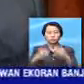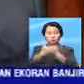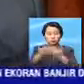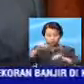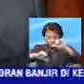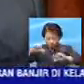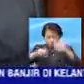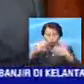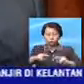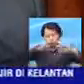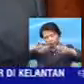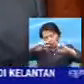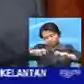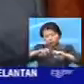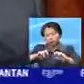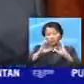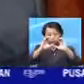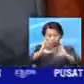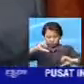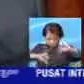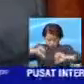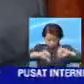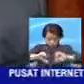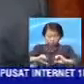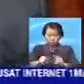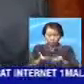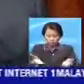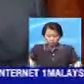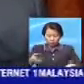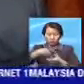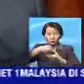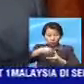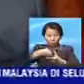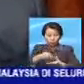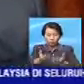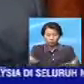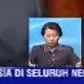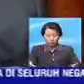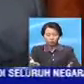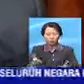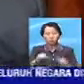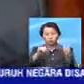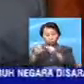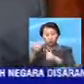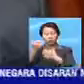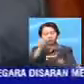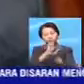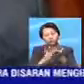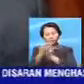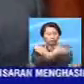berdasarkan ara satifik produk-produk yang dikeluarkan oleh beberapa buah